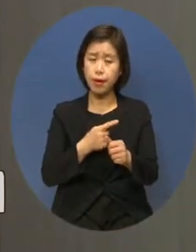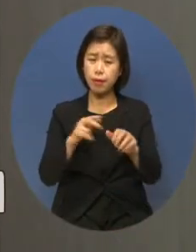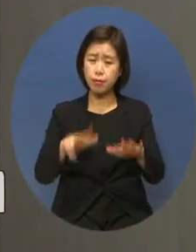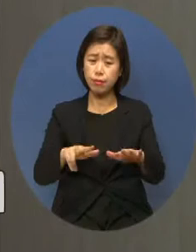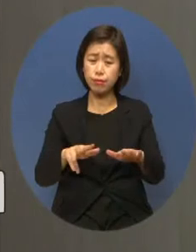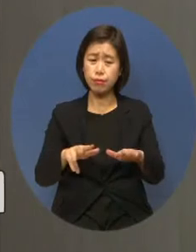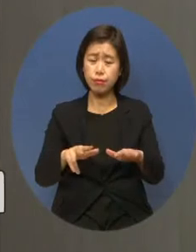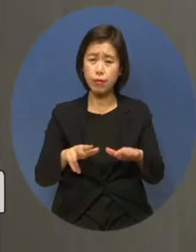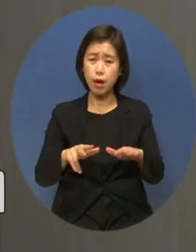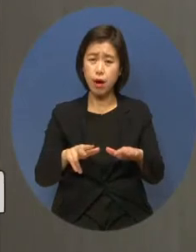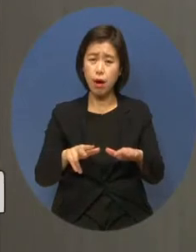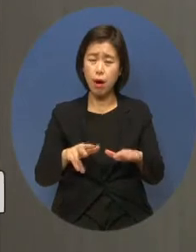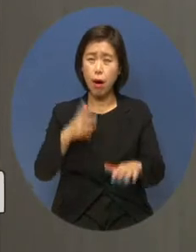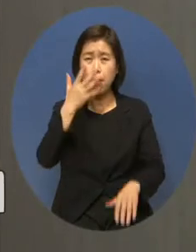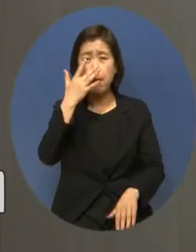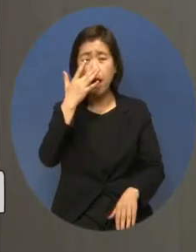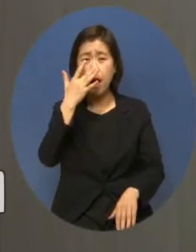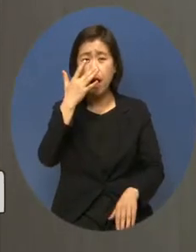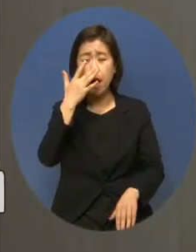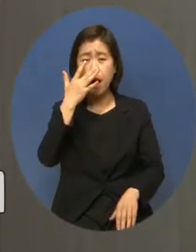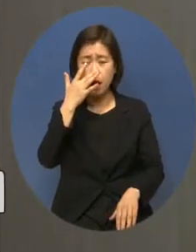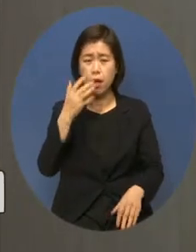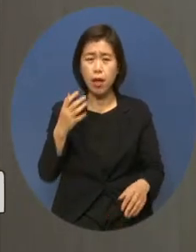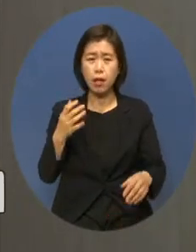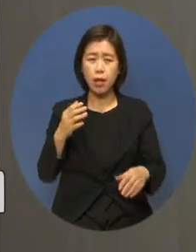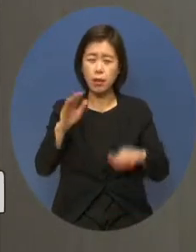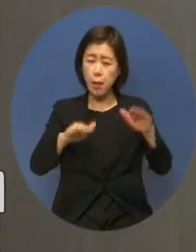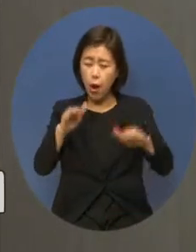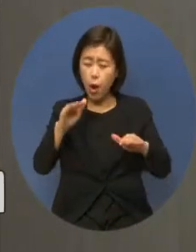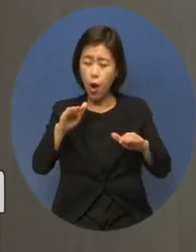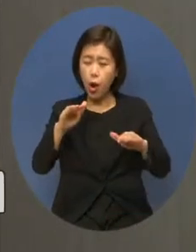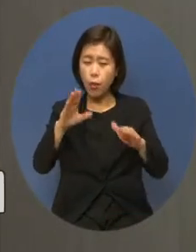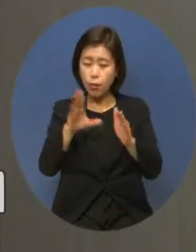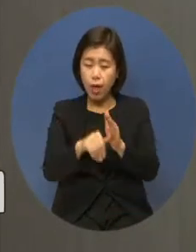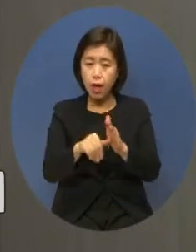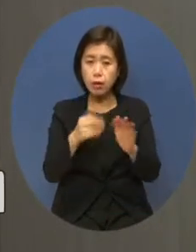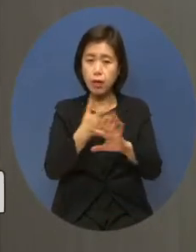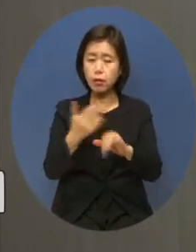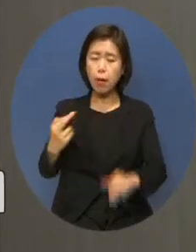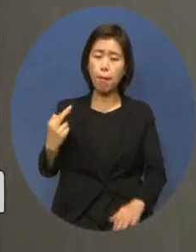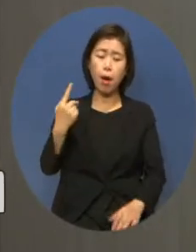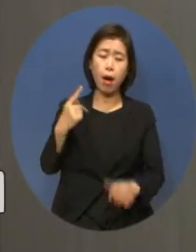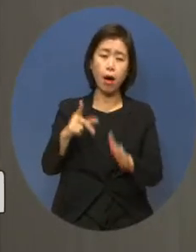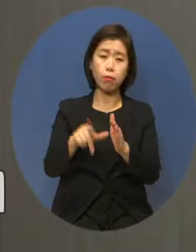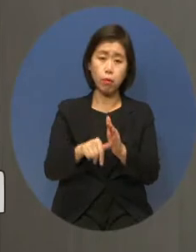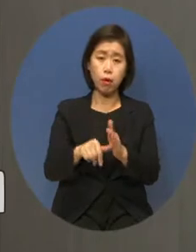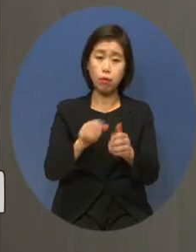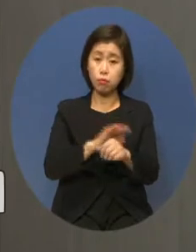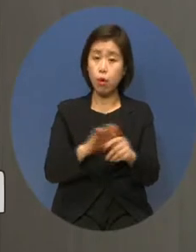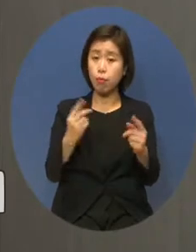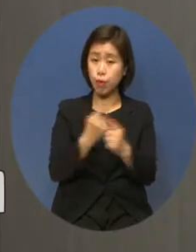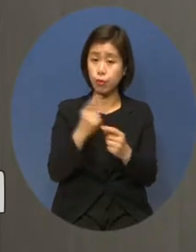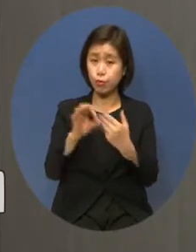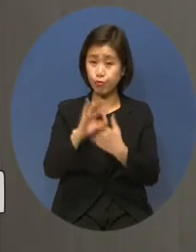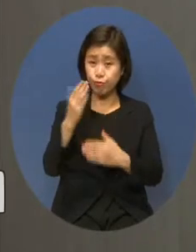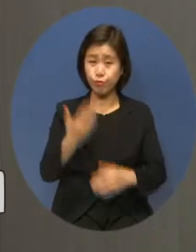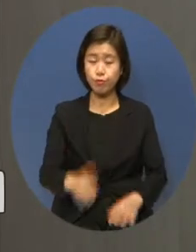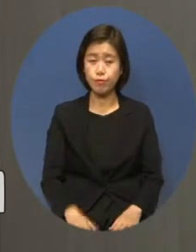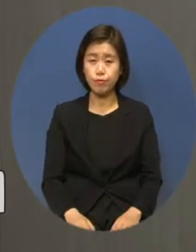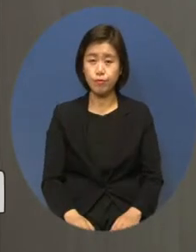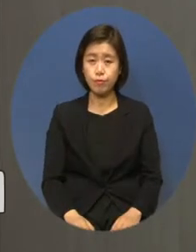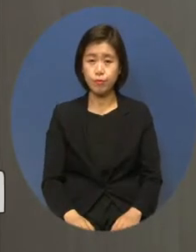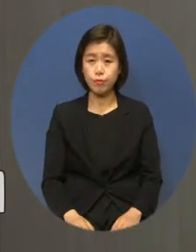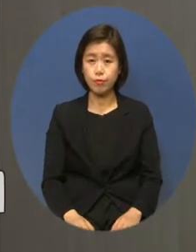대해서 돌아보고 지적받았을 때 그것을 고쳐나가면 되는 문제다라고 생각하시면 좋을 것 같아요. 그러니까